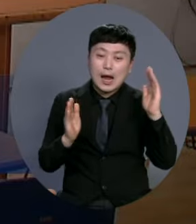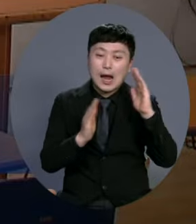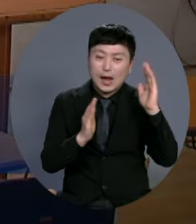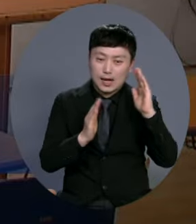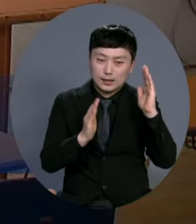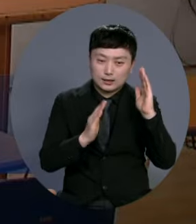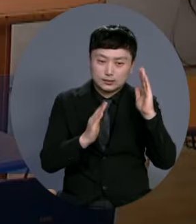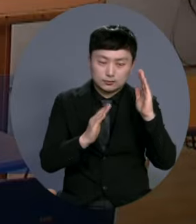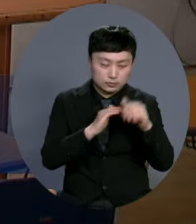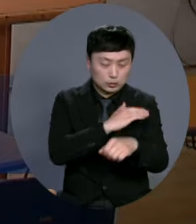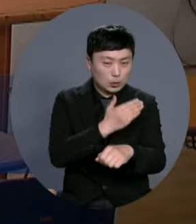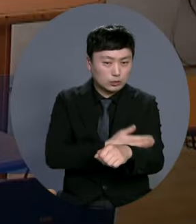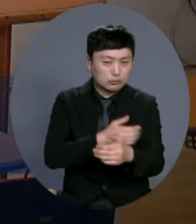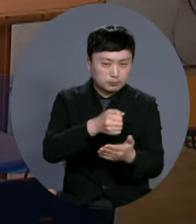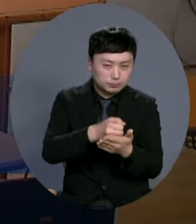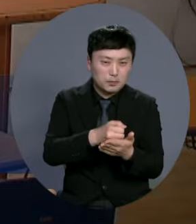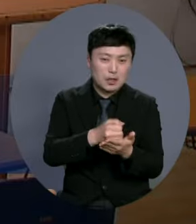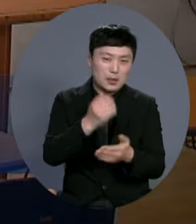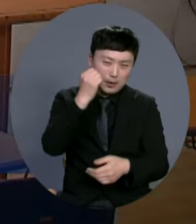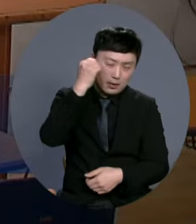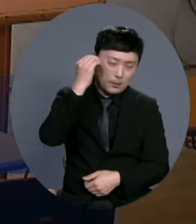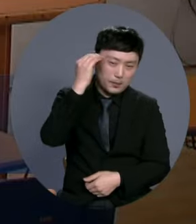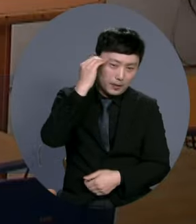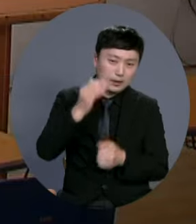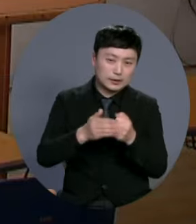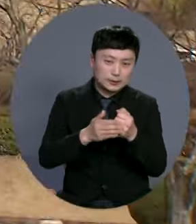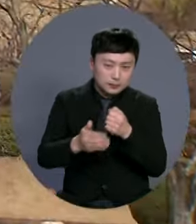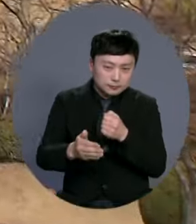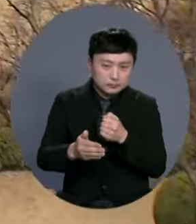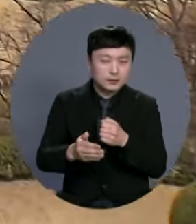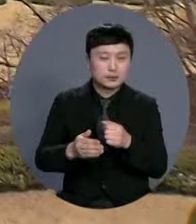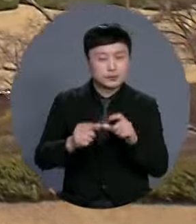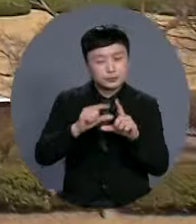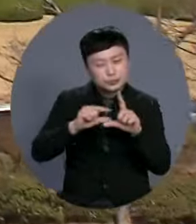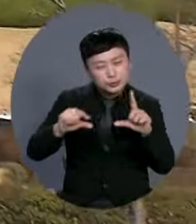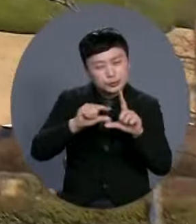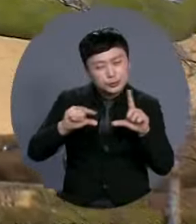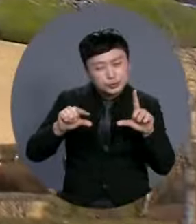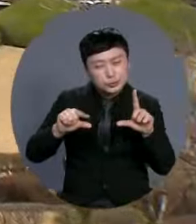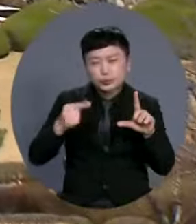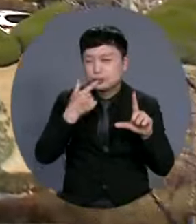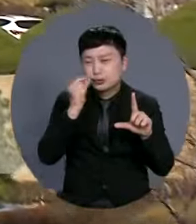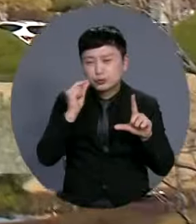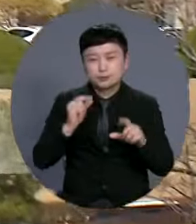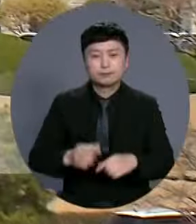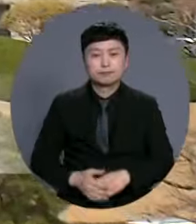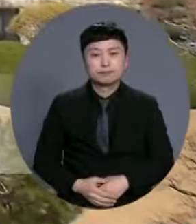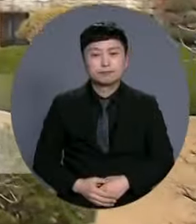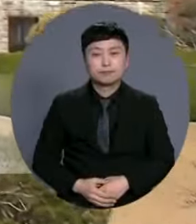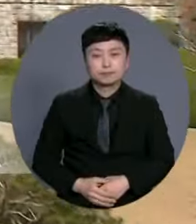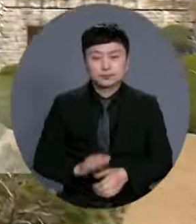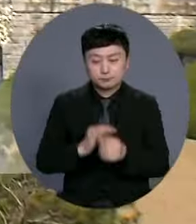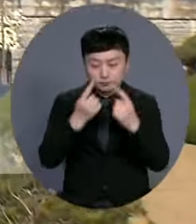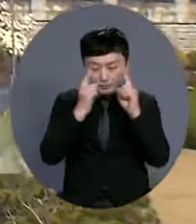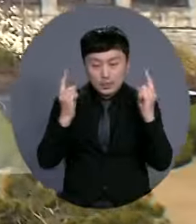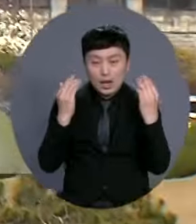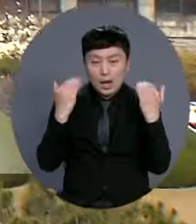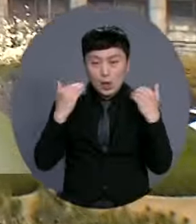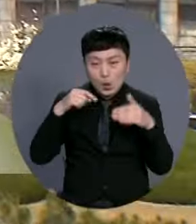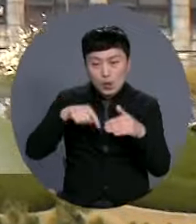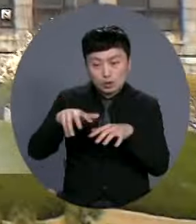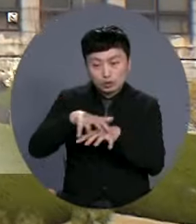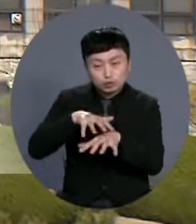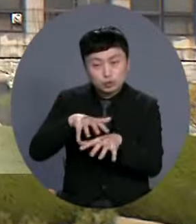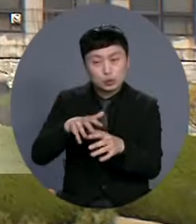반쪽자리 자율전공 무공이라는 거죠 경북대 교수들은 이번 구조 조정안을 초래하고